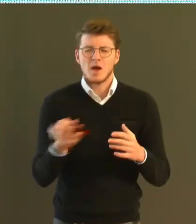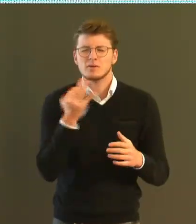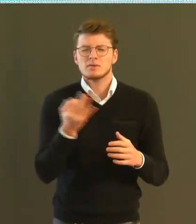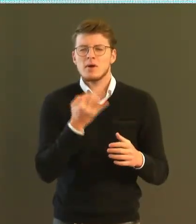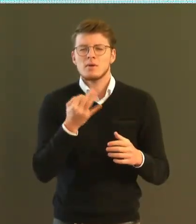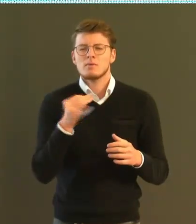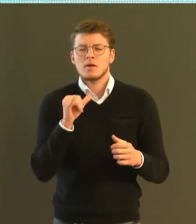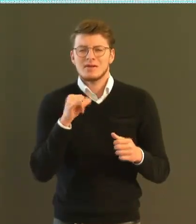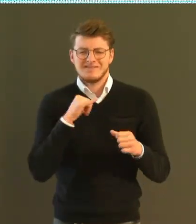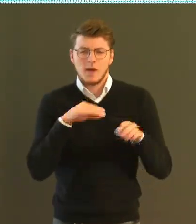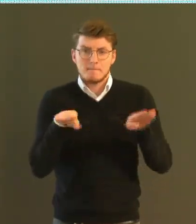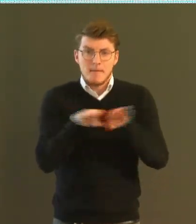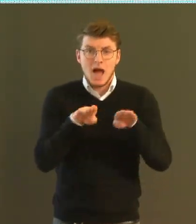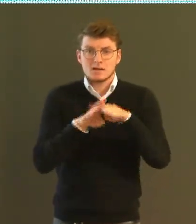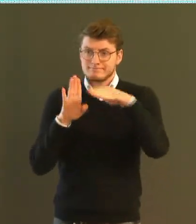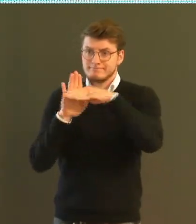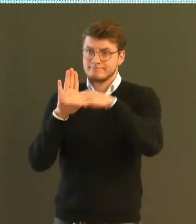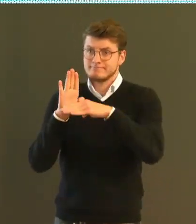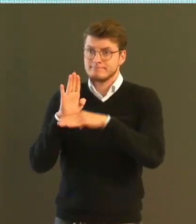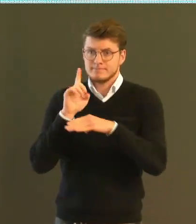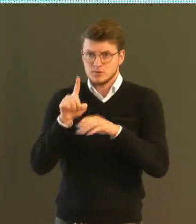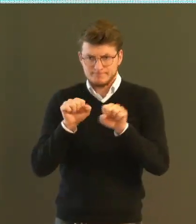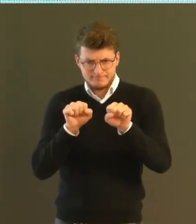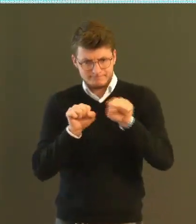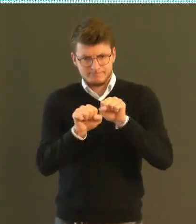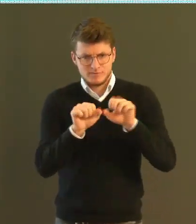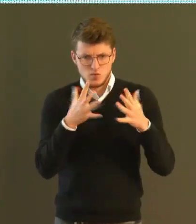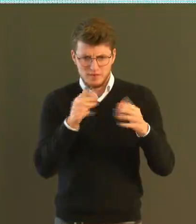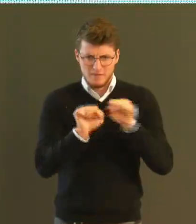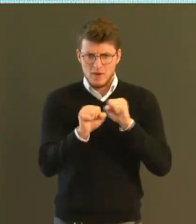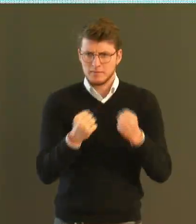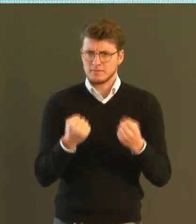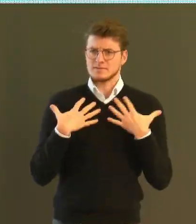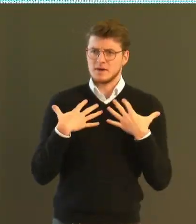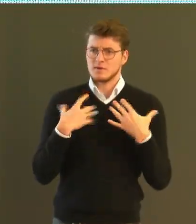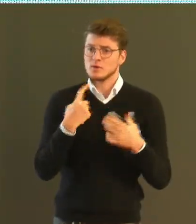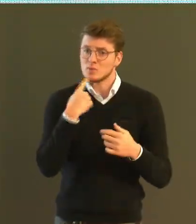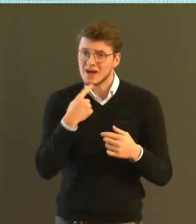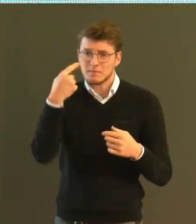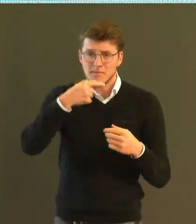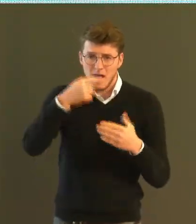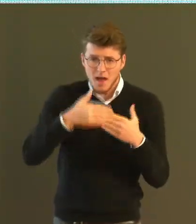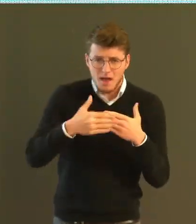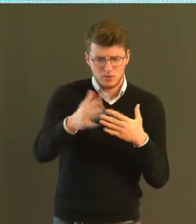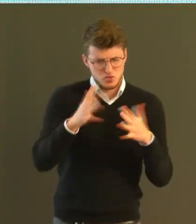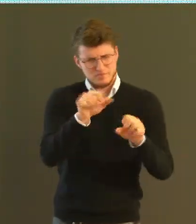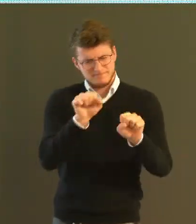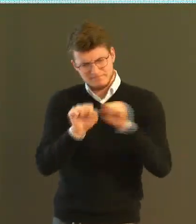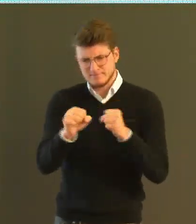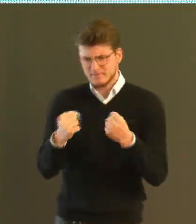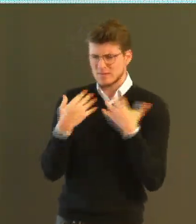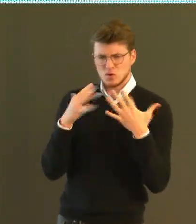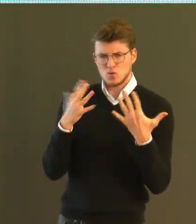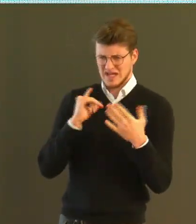meeting permet d' aucun document de vie qu'un document demande trois week-ends